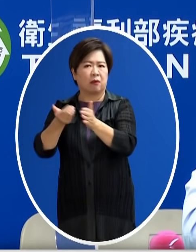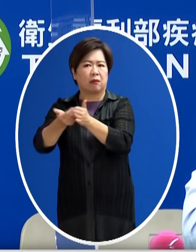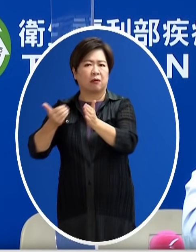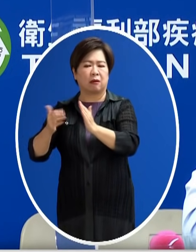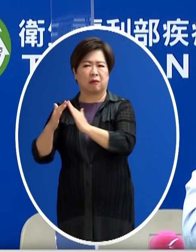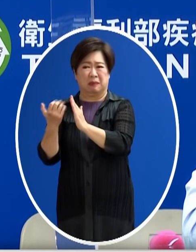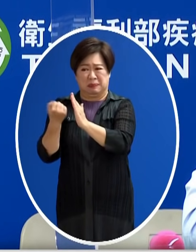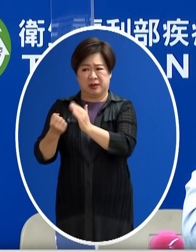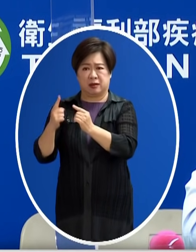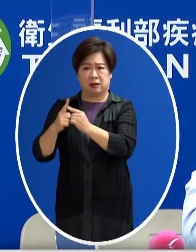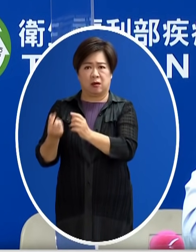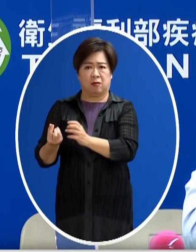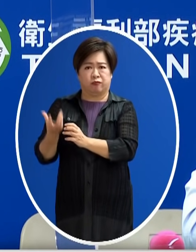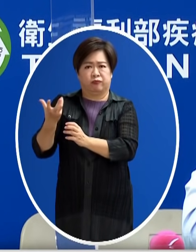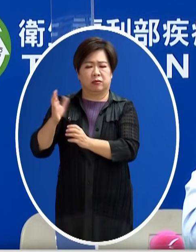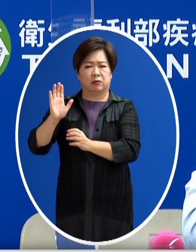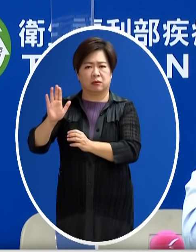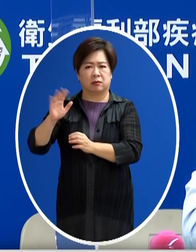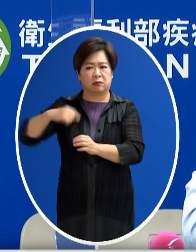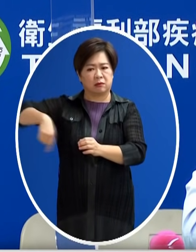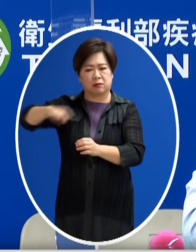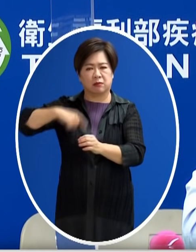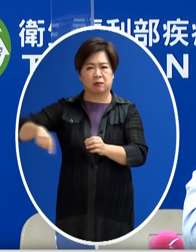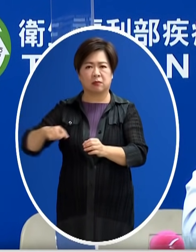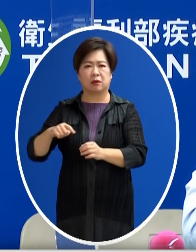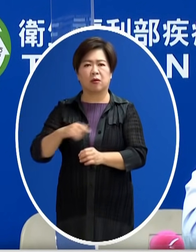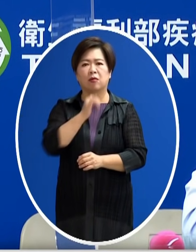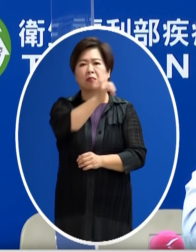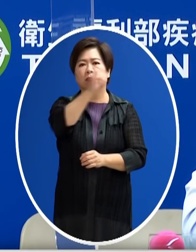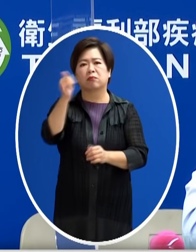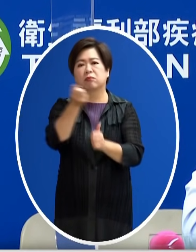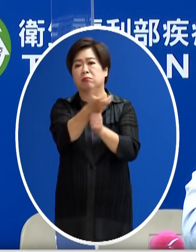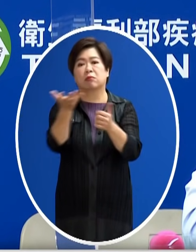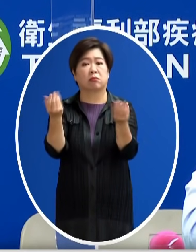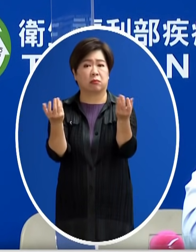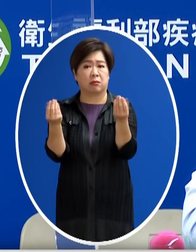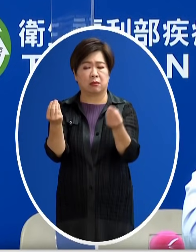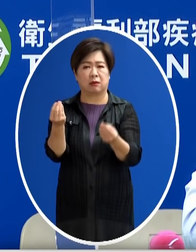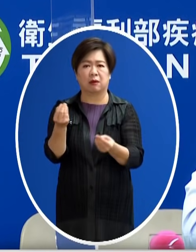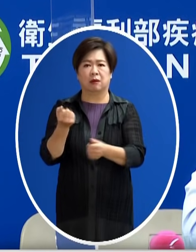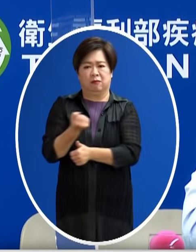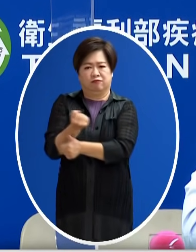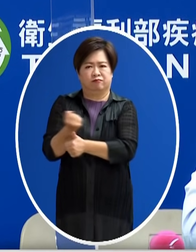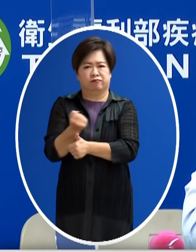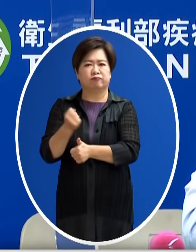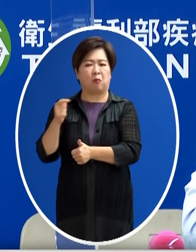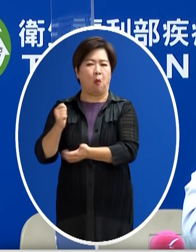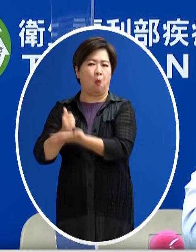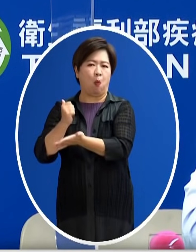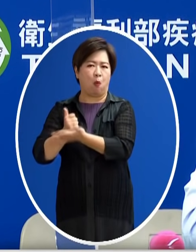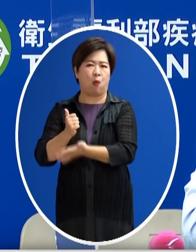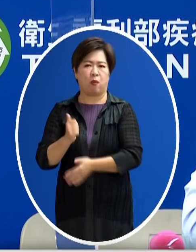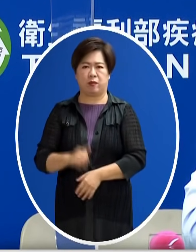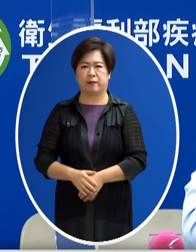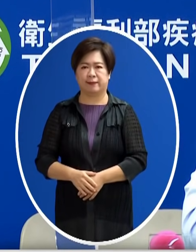多，那从那里而没有留在社区里面，那就是我们现在在控制的一个成效。